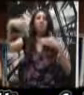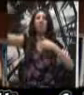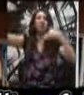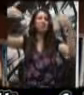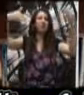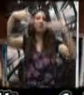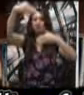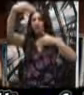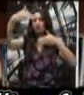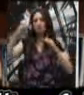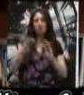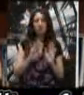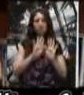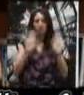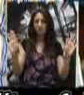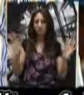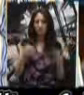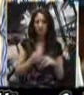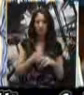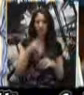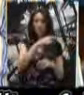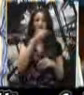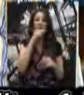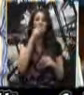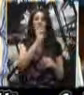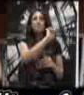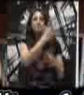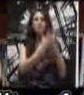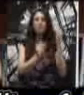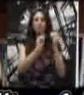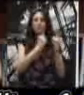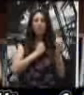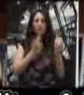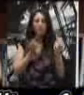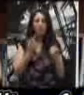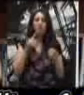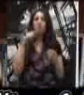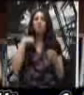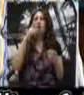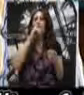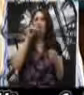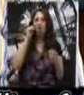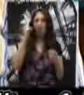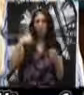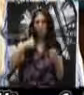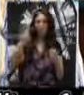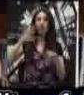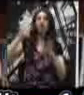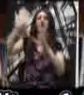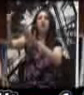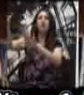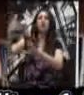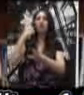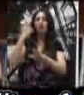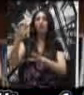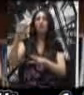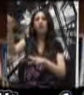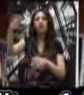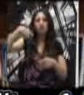قاعد، كله قاعد. طب بناتك انت عايشه مع مين؟ مع اهلي. مين بيصرف عليه؟ اهلي